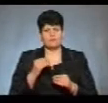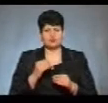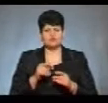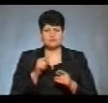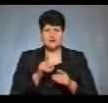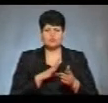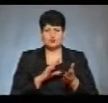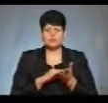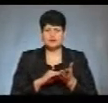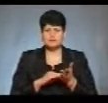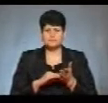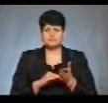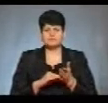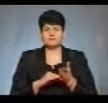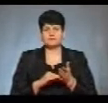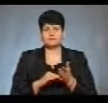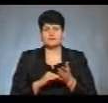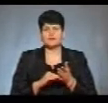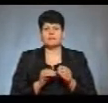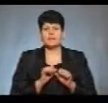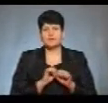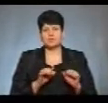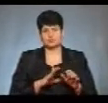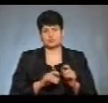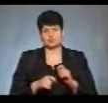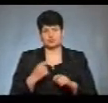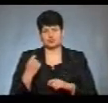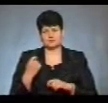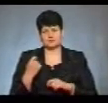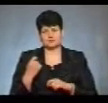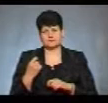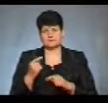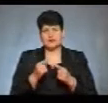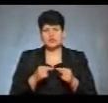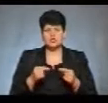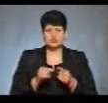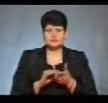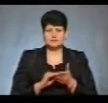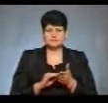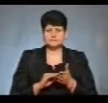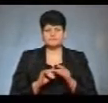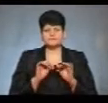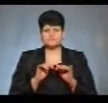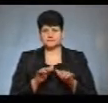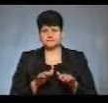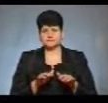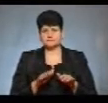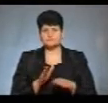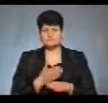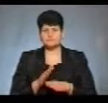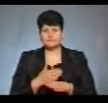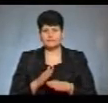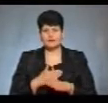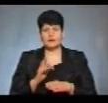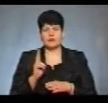прописано було все, процедура, що не можна було її порушити. Просто чіткіше прописати процедуру, скажімо, розподілення квот